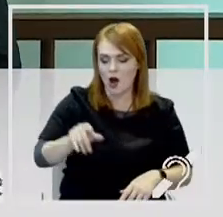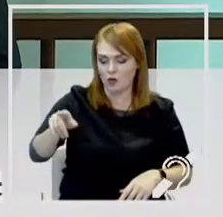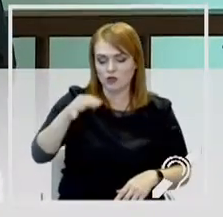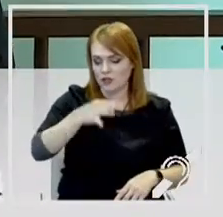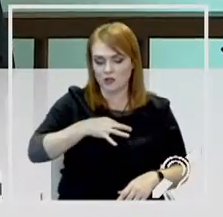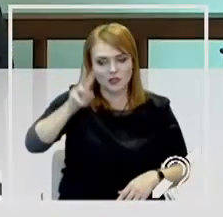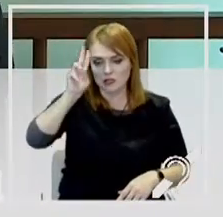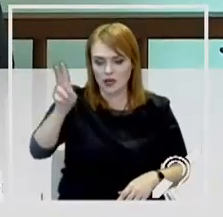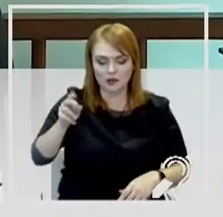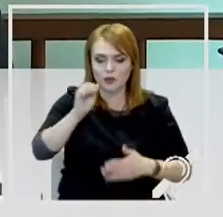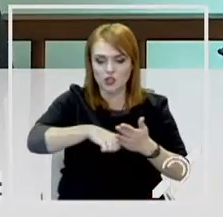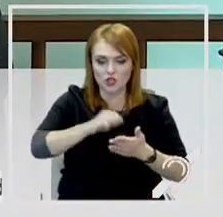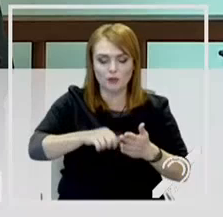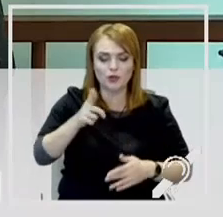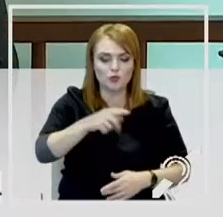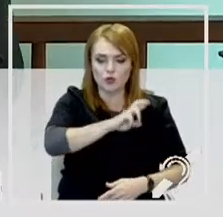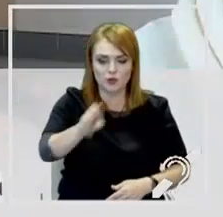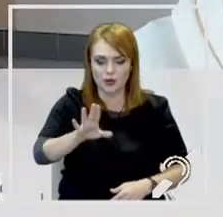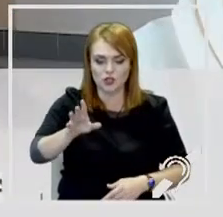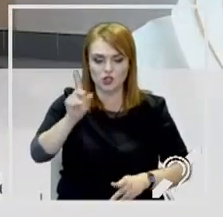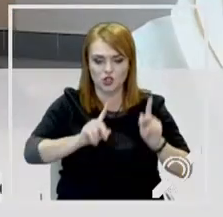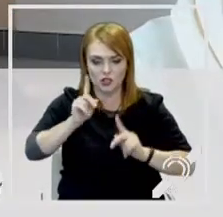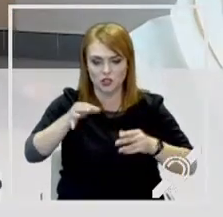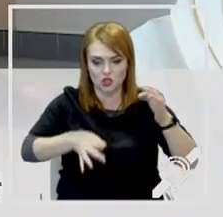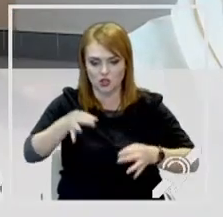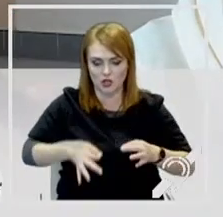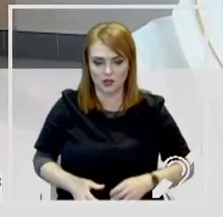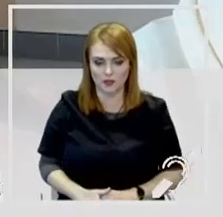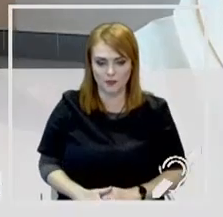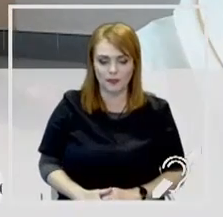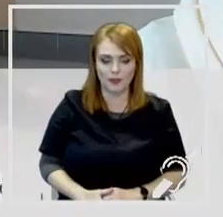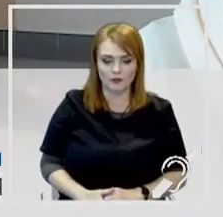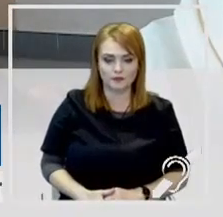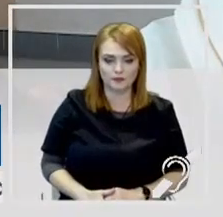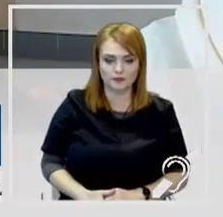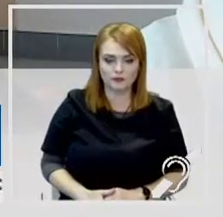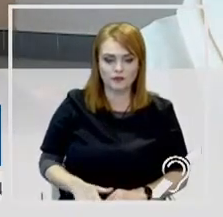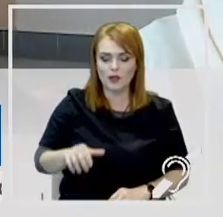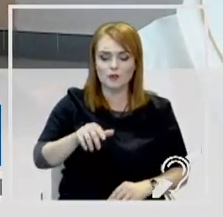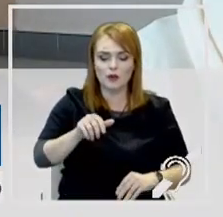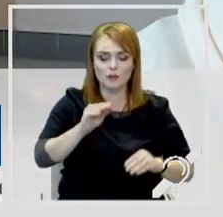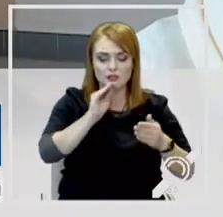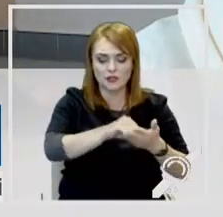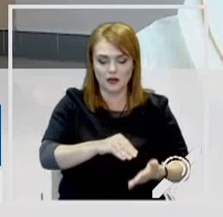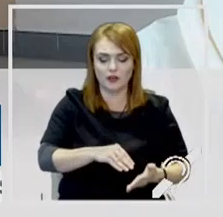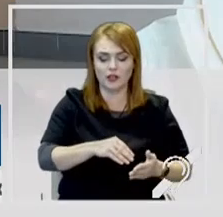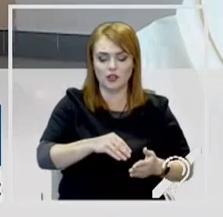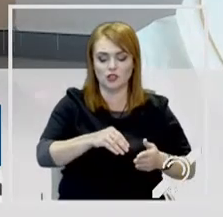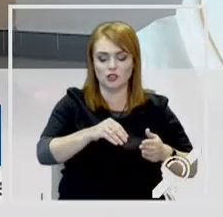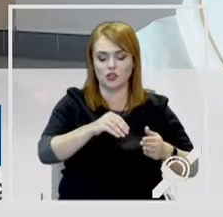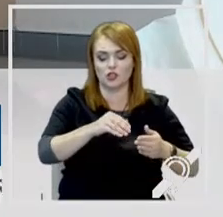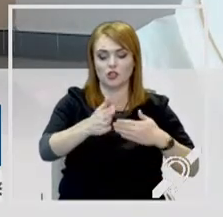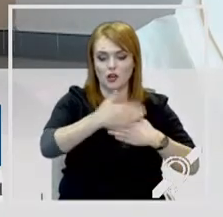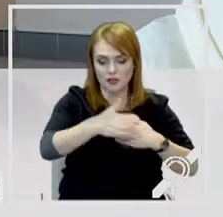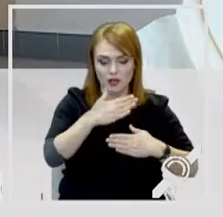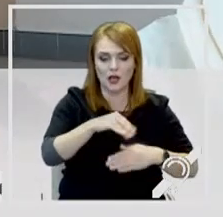ședință. Ultima dată el și-a recunoscut vinovăția. Pedeapsa aplicată în cuptul este cea maximă care poate fi aplicată pentru